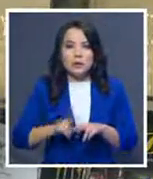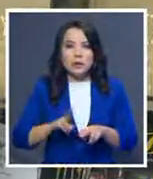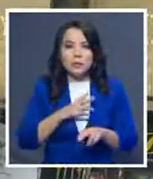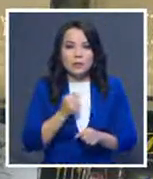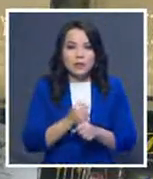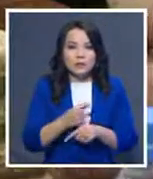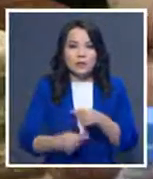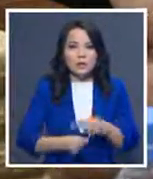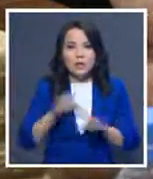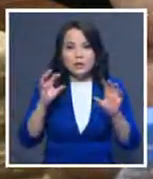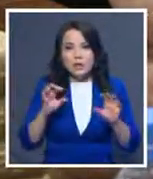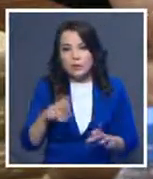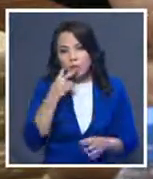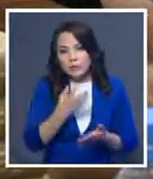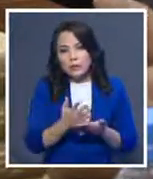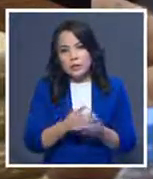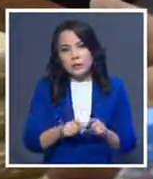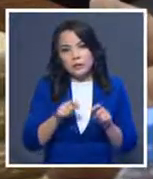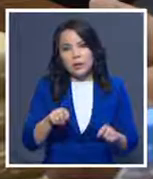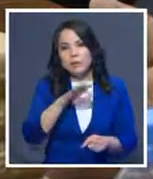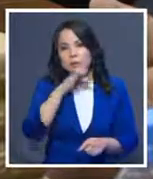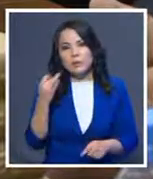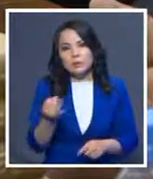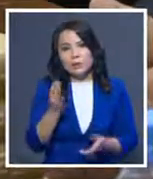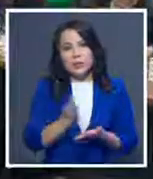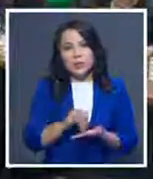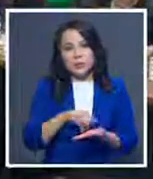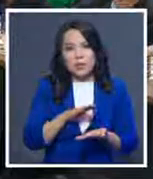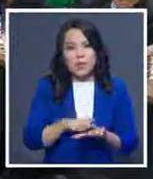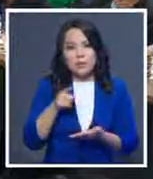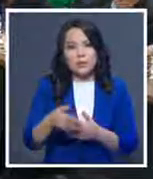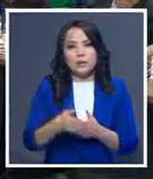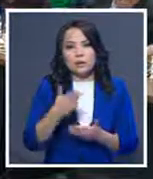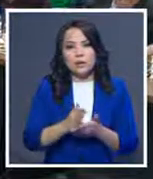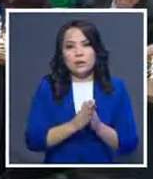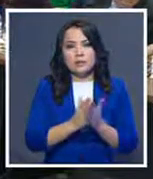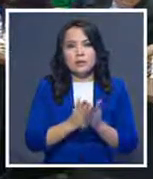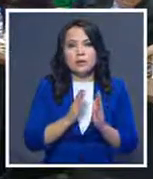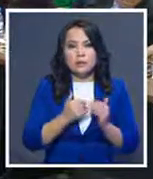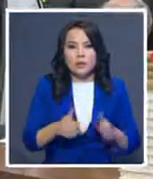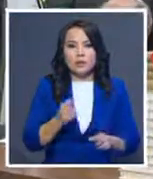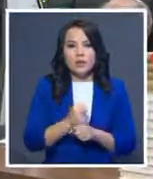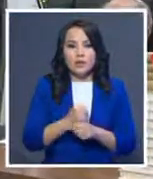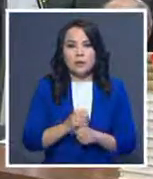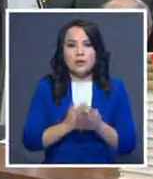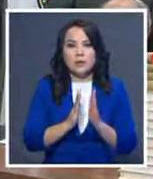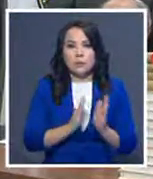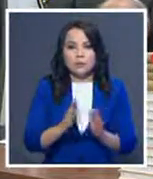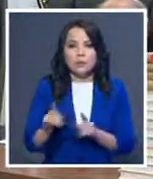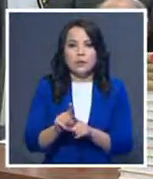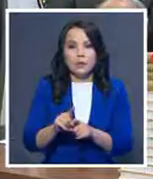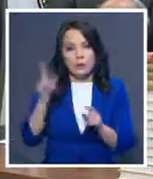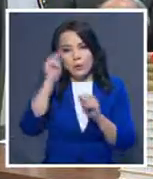шеті жоқ, шегі жоқ. Жинақтың әрқайсысы кемі 500 беттен тұрады. 1000 данамен жарық көрген құнды еңбек кітапханалар мен оқу орындарына